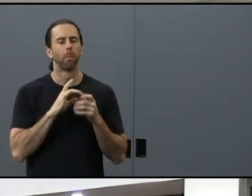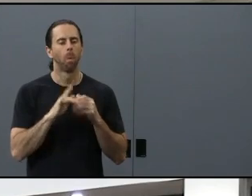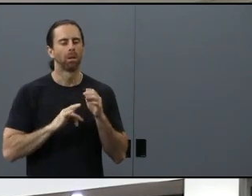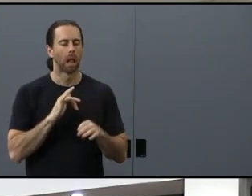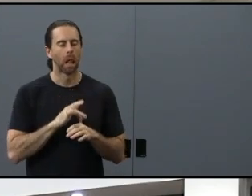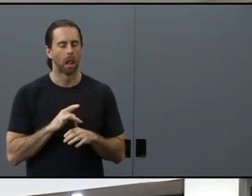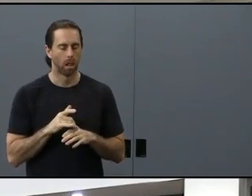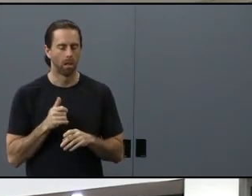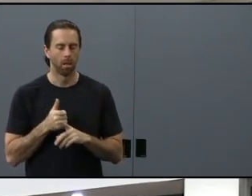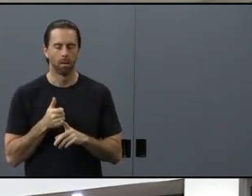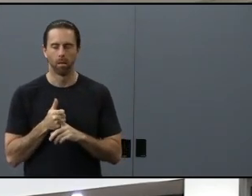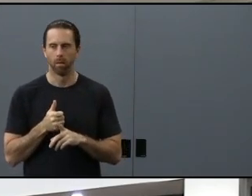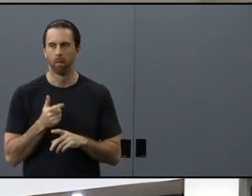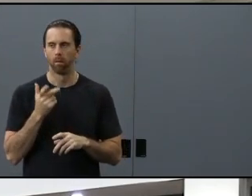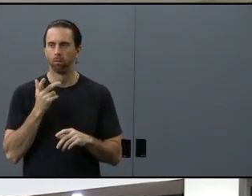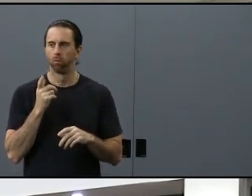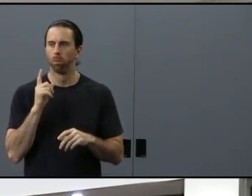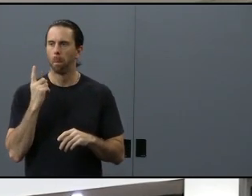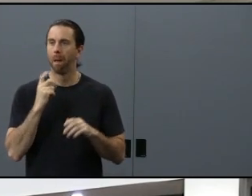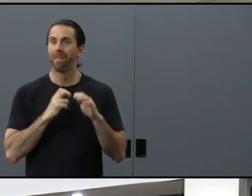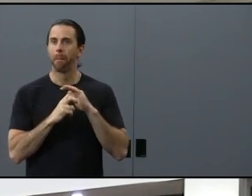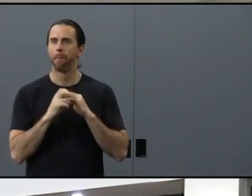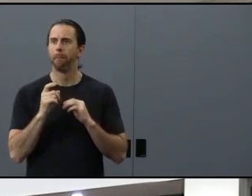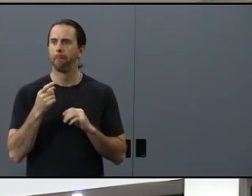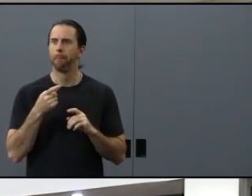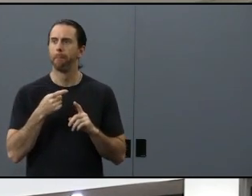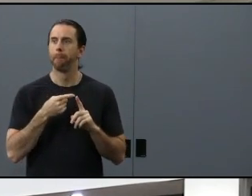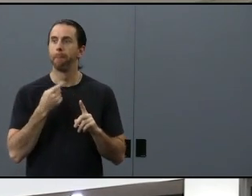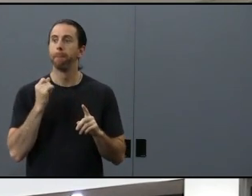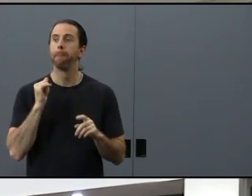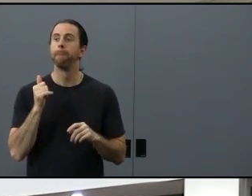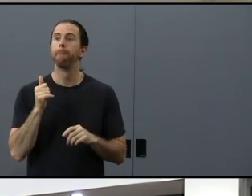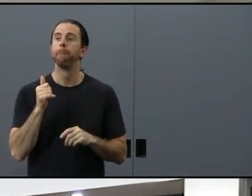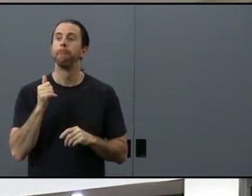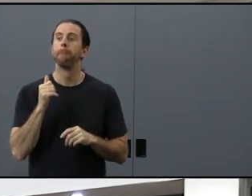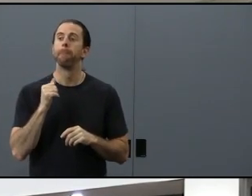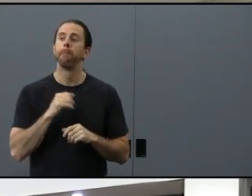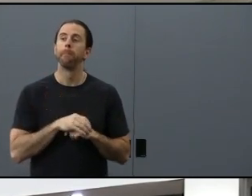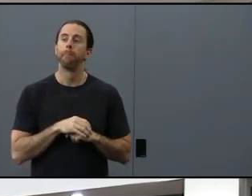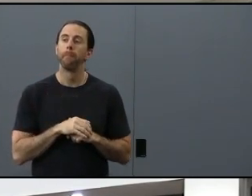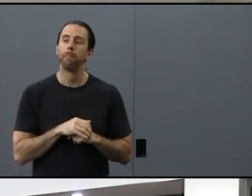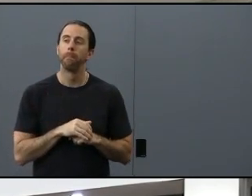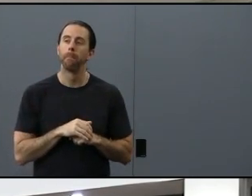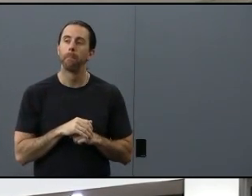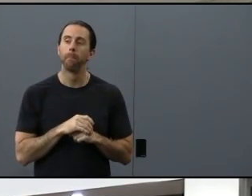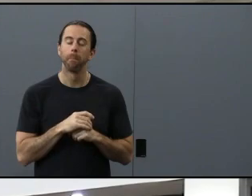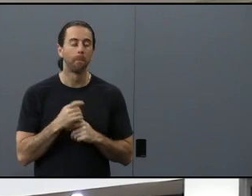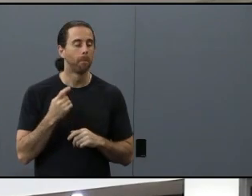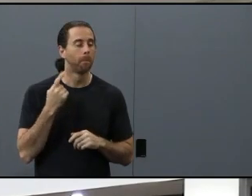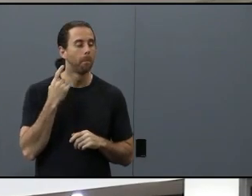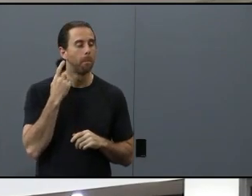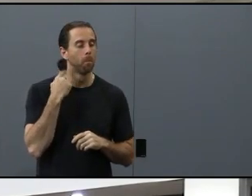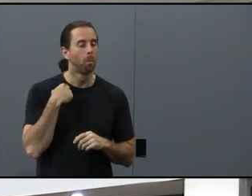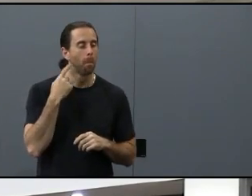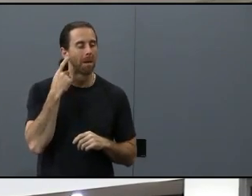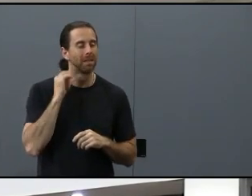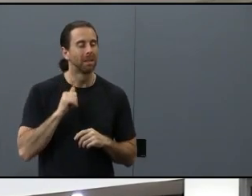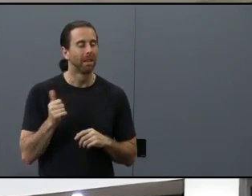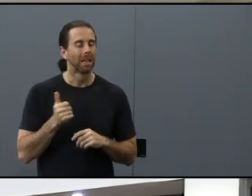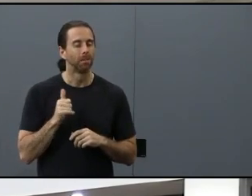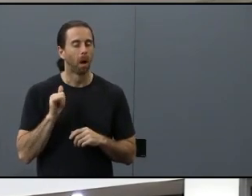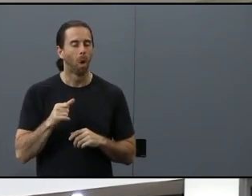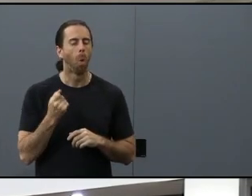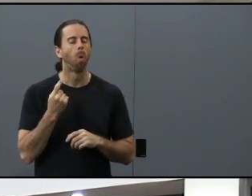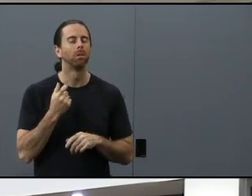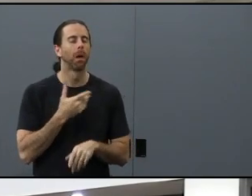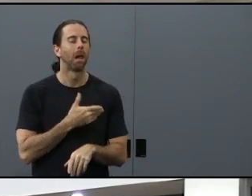laèreem qui mialement le transport collectif je la RRE et moi je pense que le transport ici c'est 11 millions